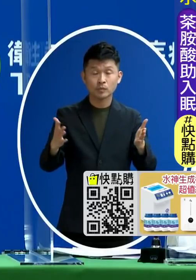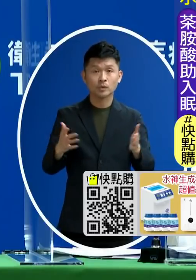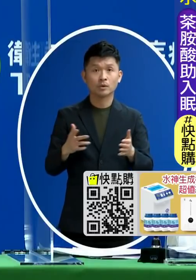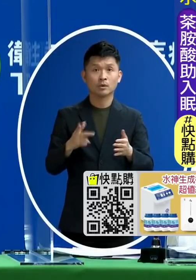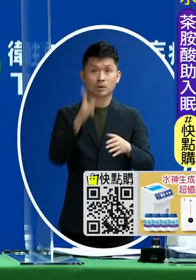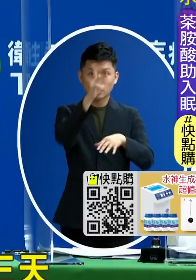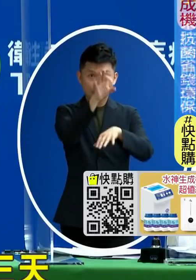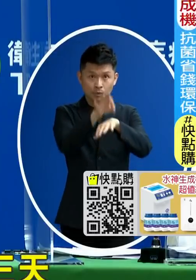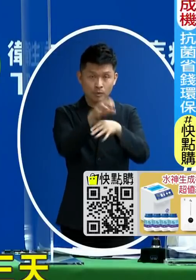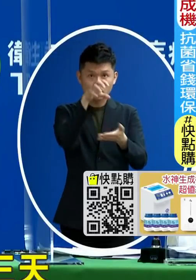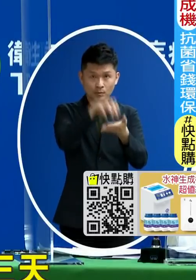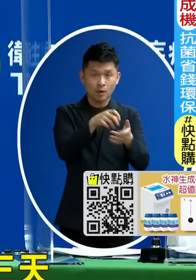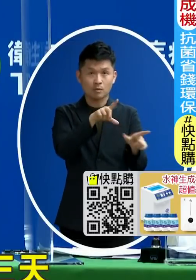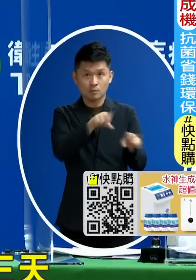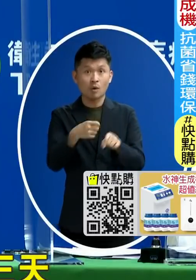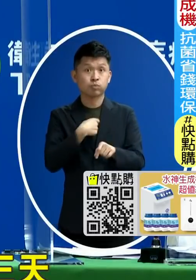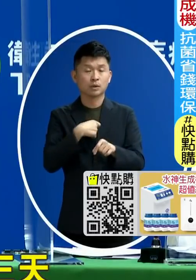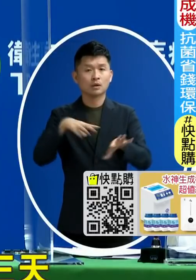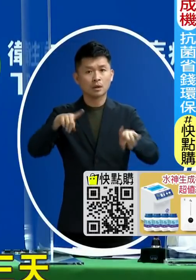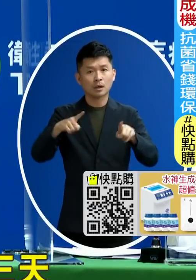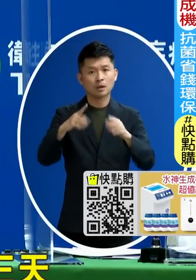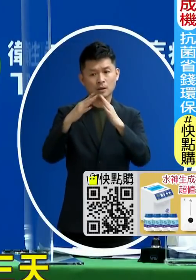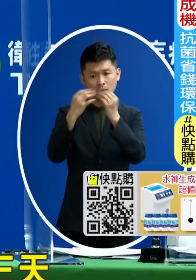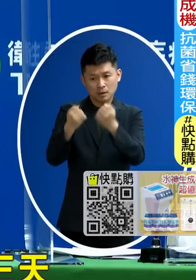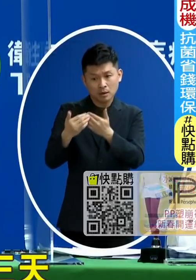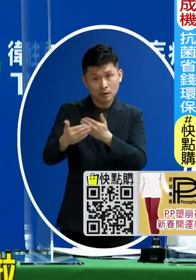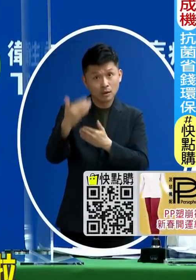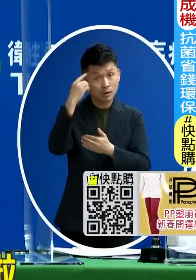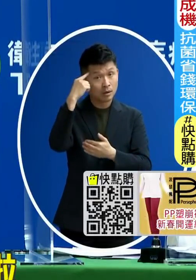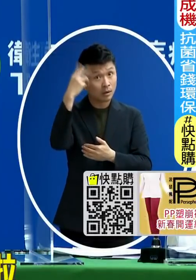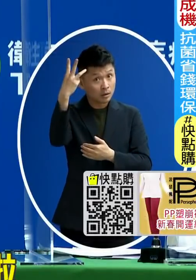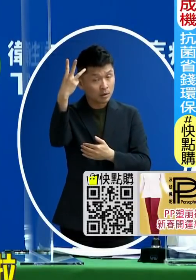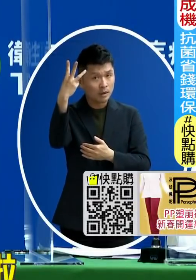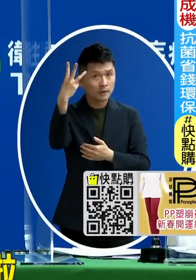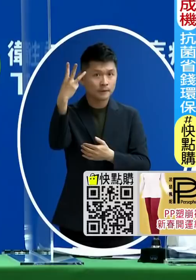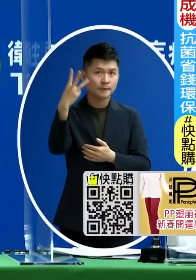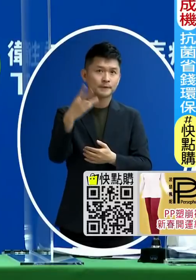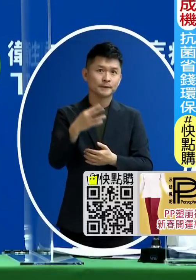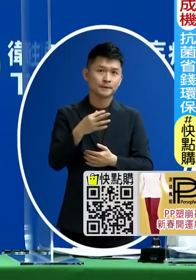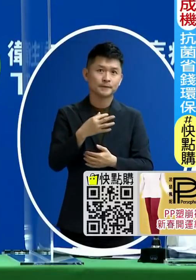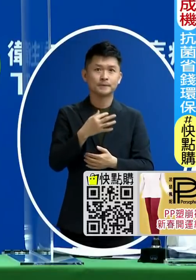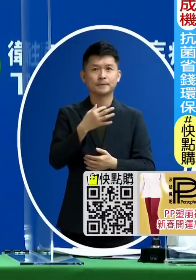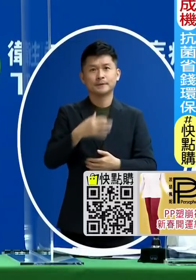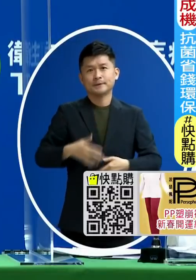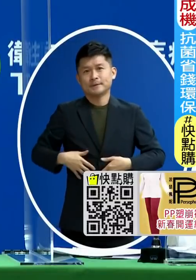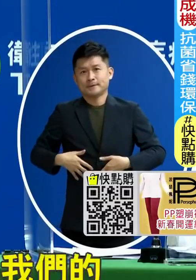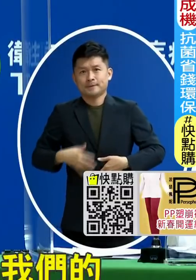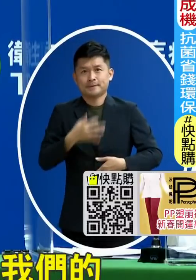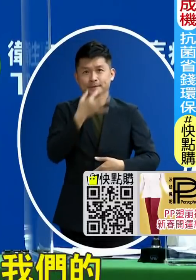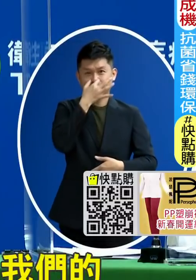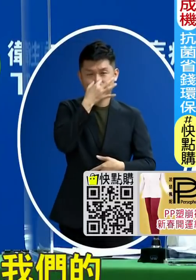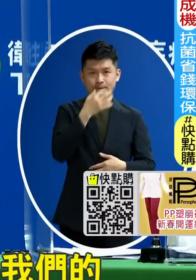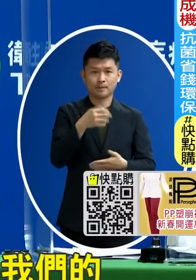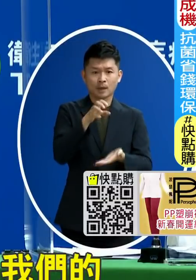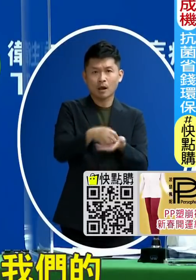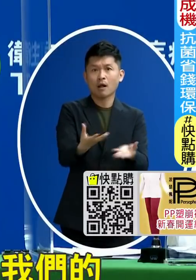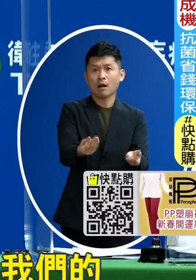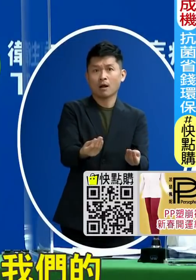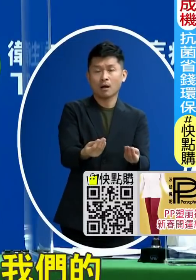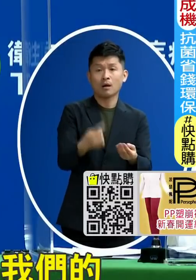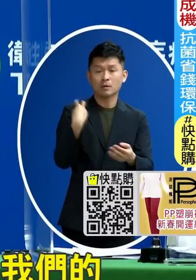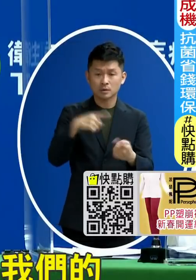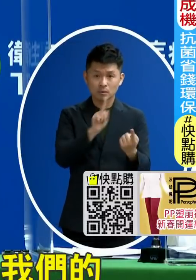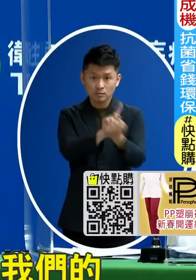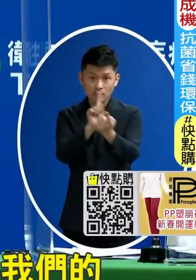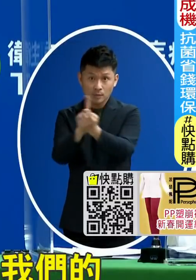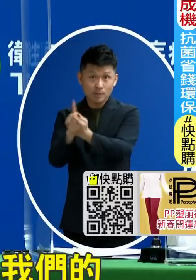情，那一开始给他居隔三天其实是稍微的紧啊，稍微紧，那时候并没有证据跟我们的亲密接